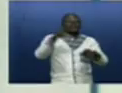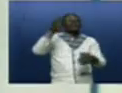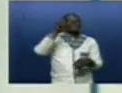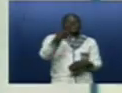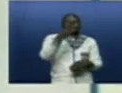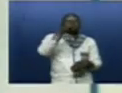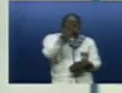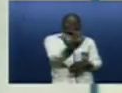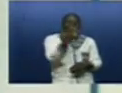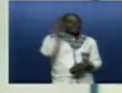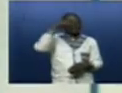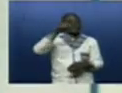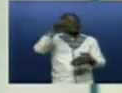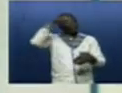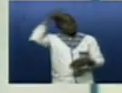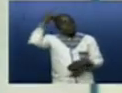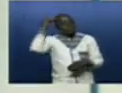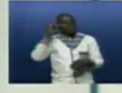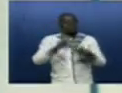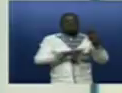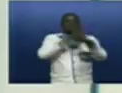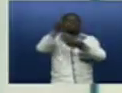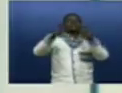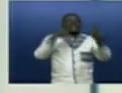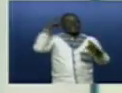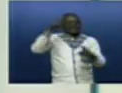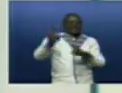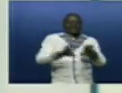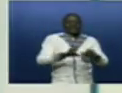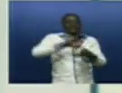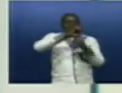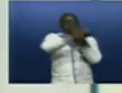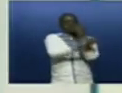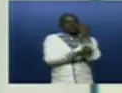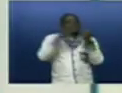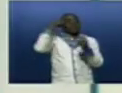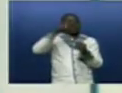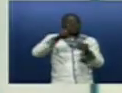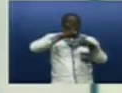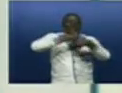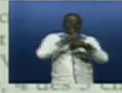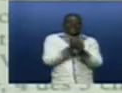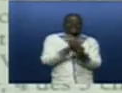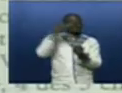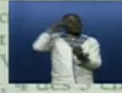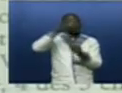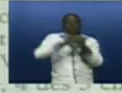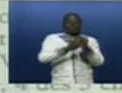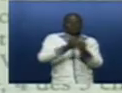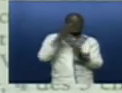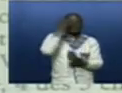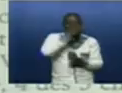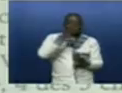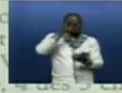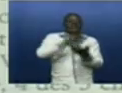règlement des questions migratoires qui empoisonnent la sous-région et créent moult problèmes à l'Europe. C'est en tout cas le message qu'est venu